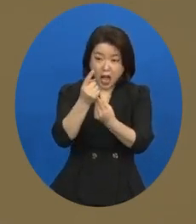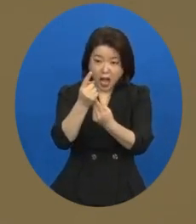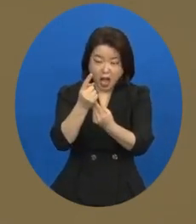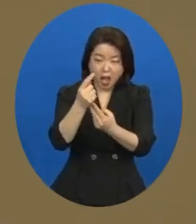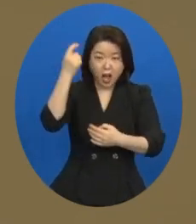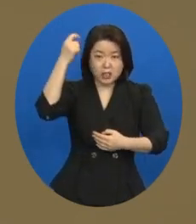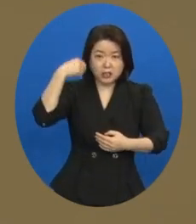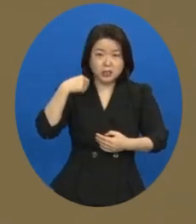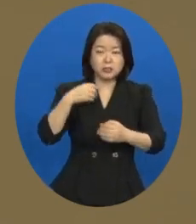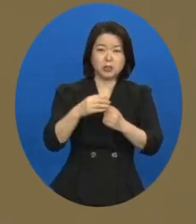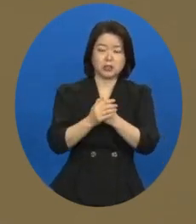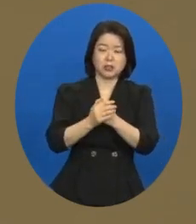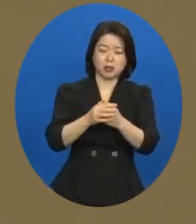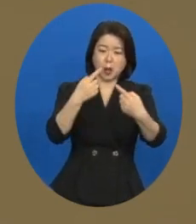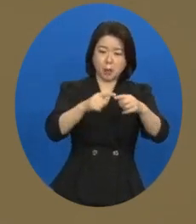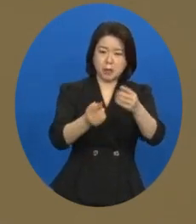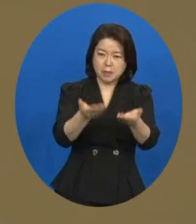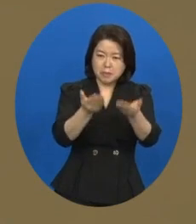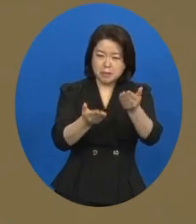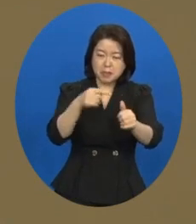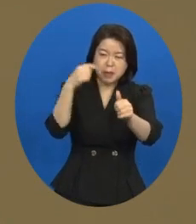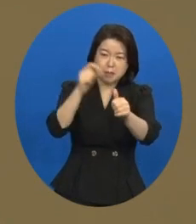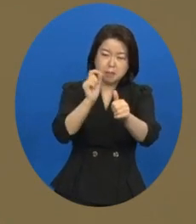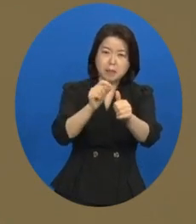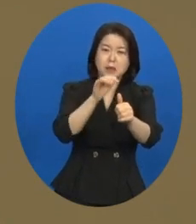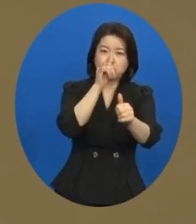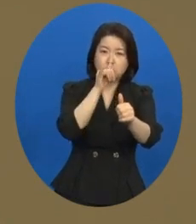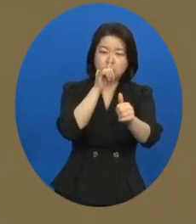느끼면서 비판하는 것입니다.